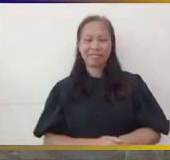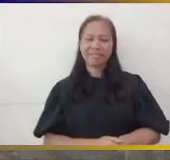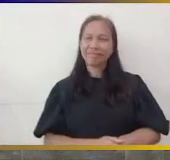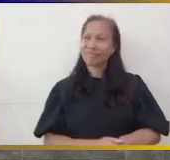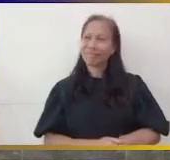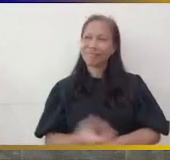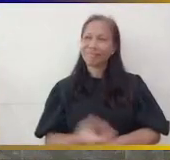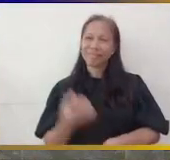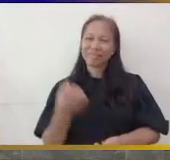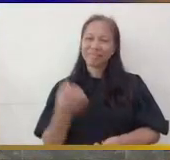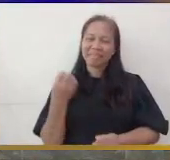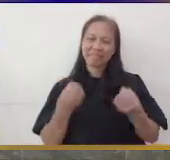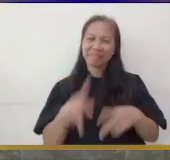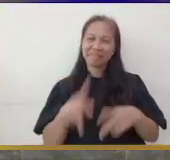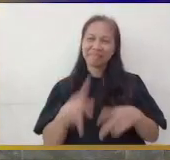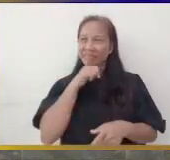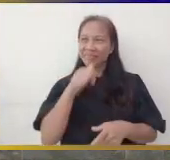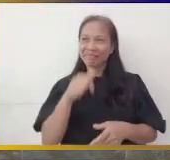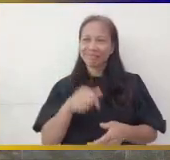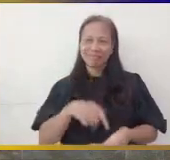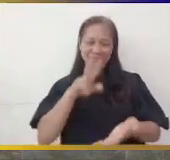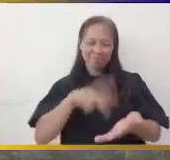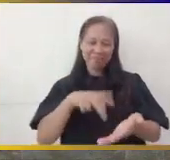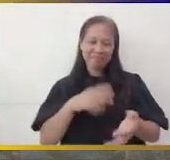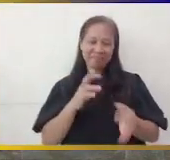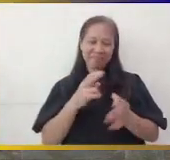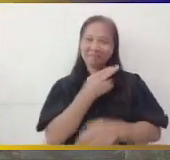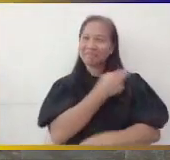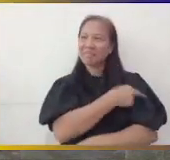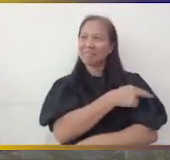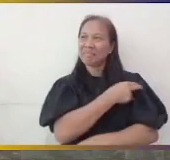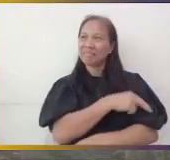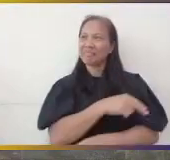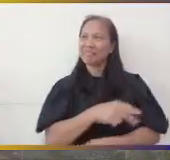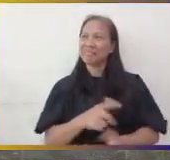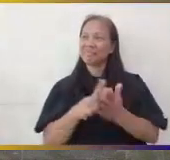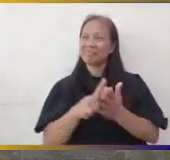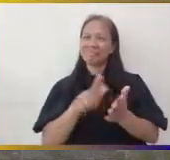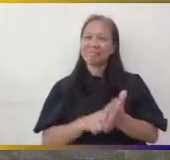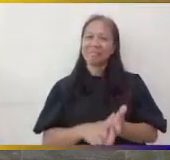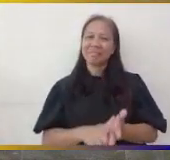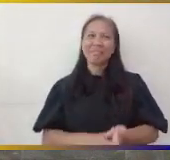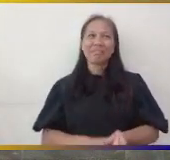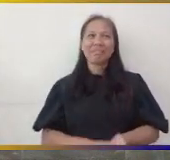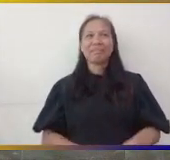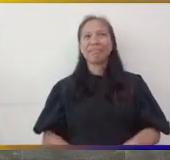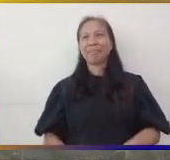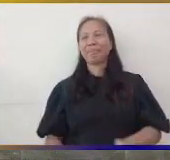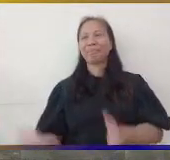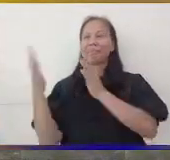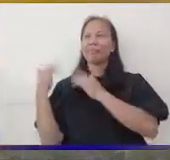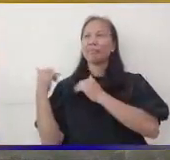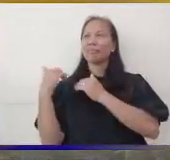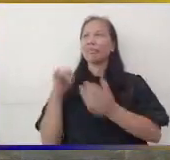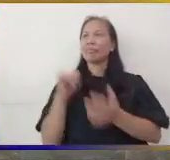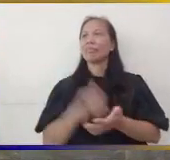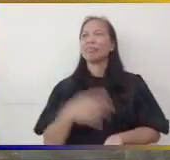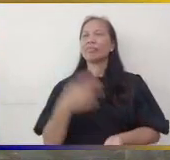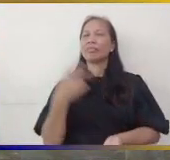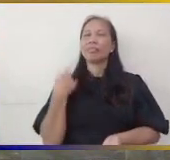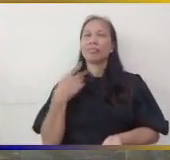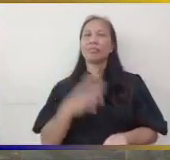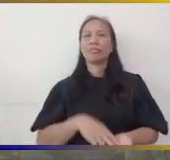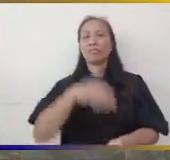sa tiktok All right so mga kapatid napakaimportante I hope we are learning Amen napakaimportante